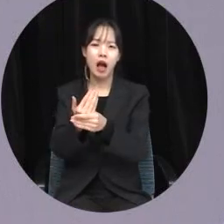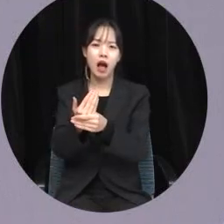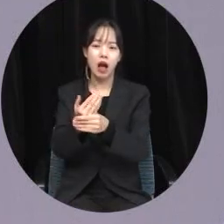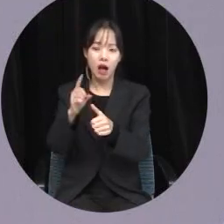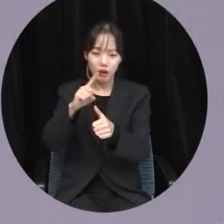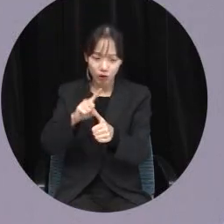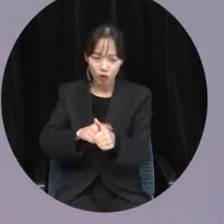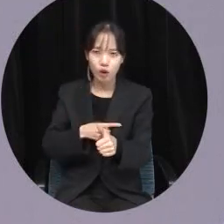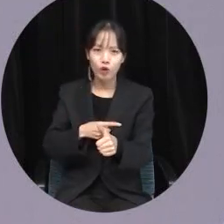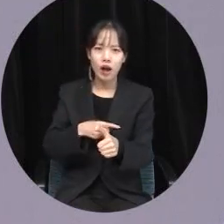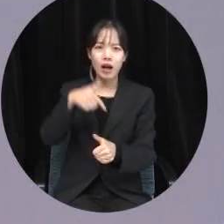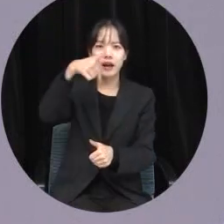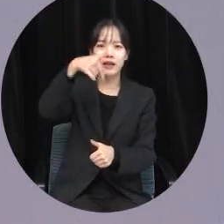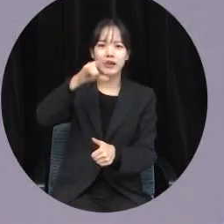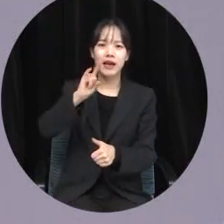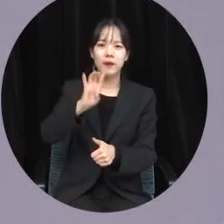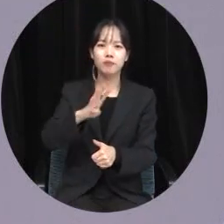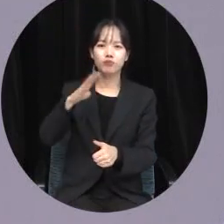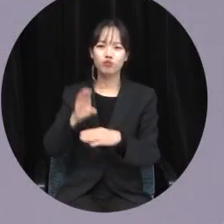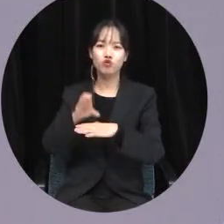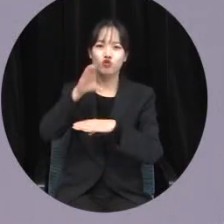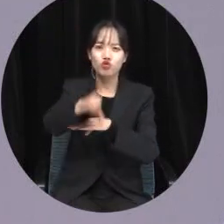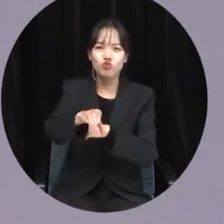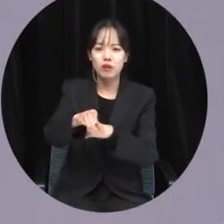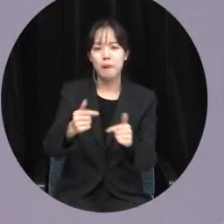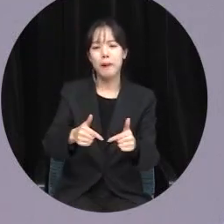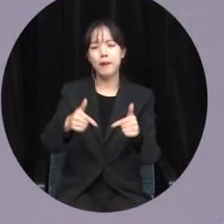투자가 늘어났습니다. 이후